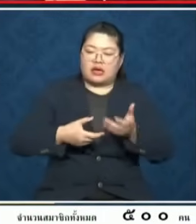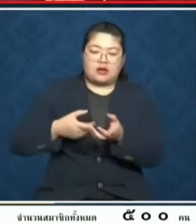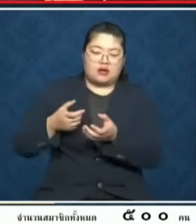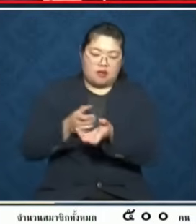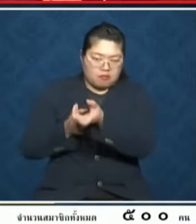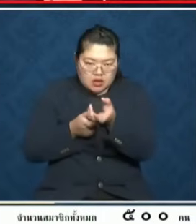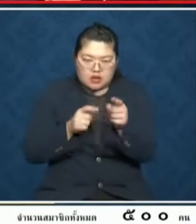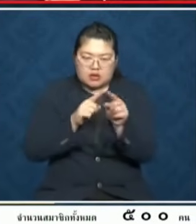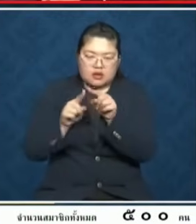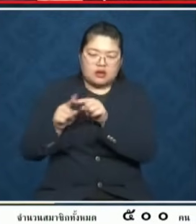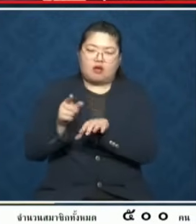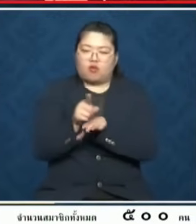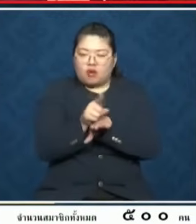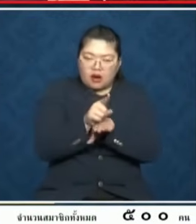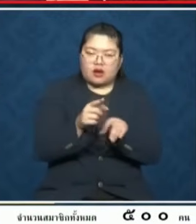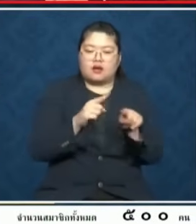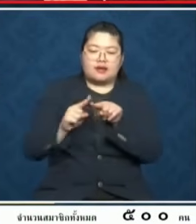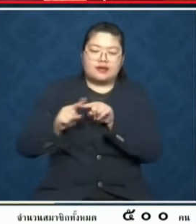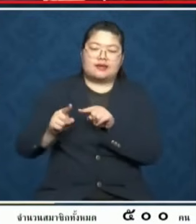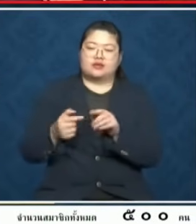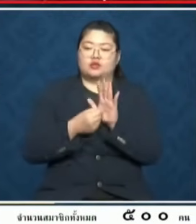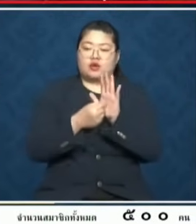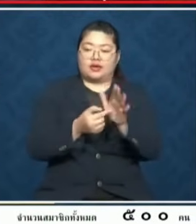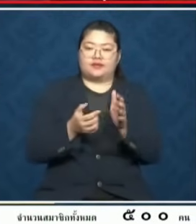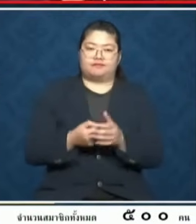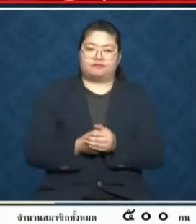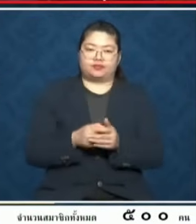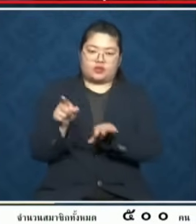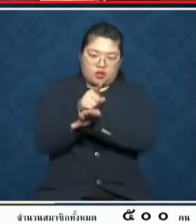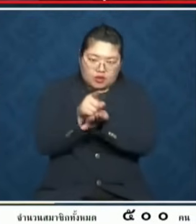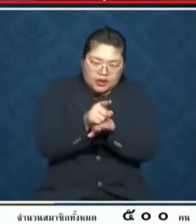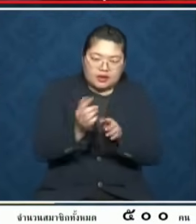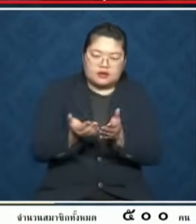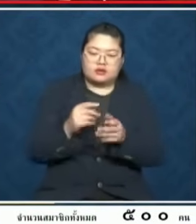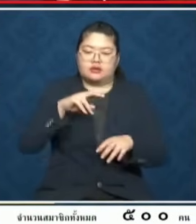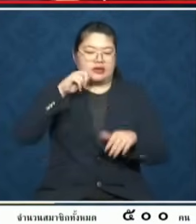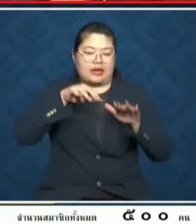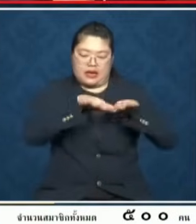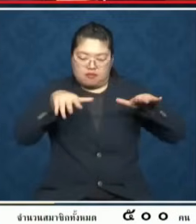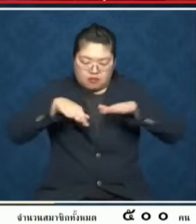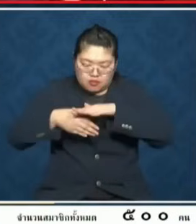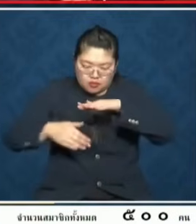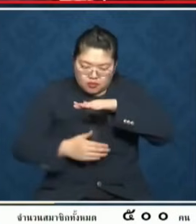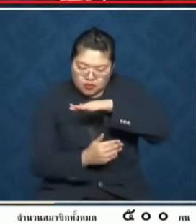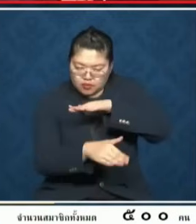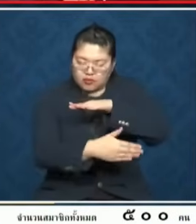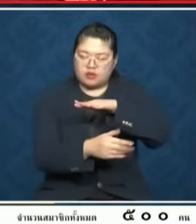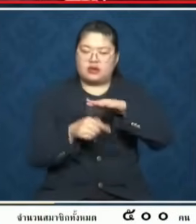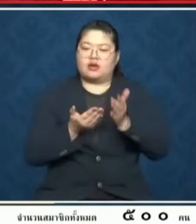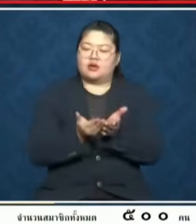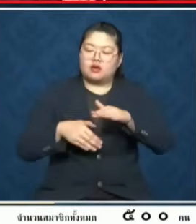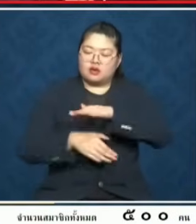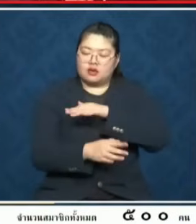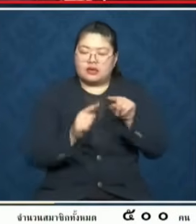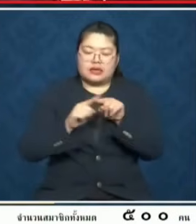ยุทโธปกรณ์ตั้งแต่โครงการจัดซื้อเรือเรือรถถังนะคะเรือดำน้ำเฮลิคอปเตอร์ยานยนต์สรรพาวุธนะ